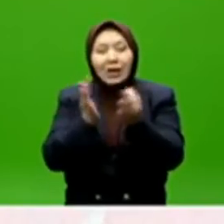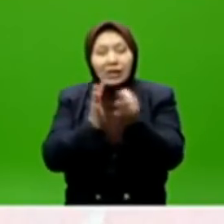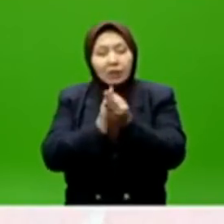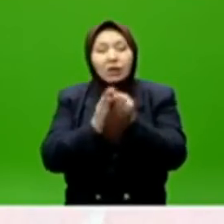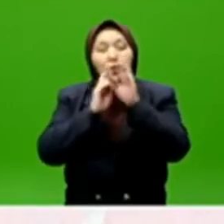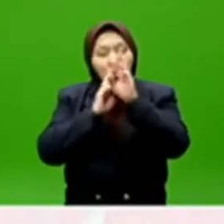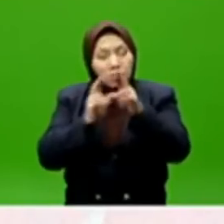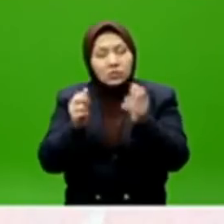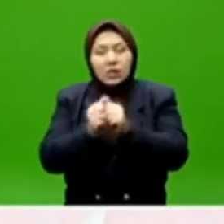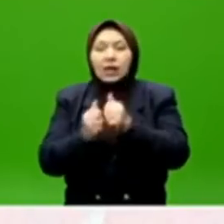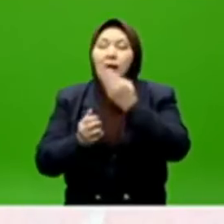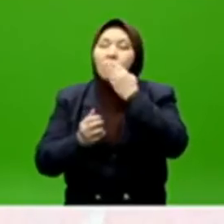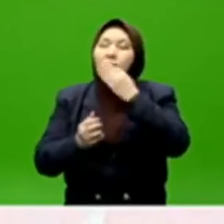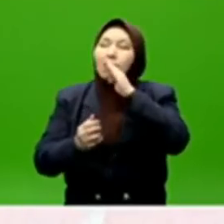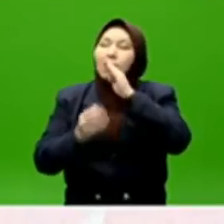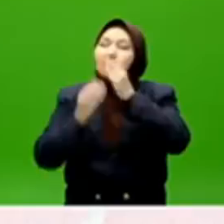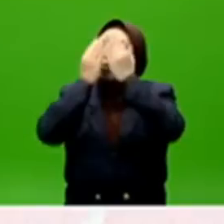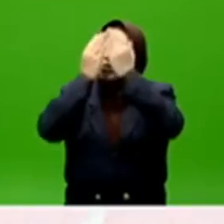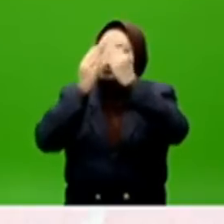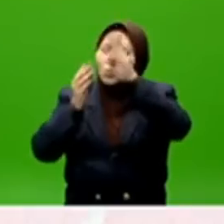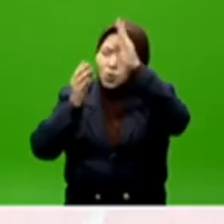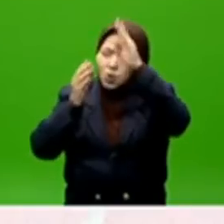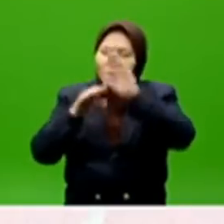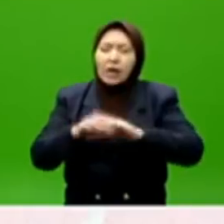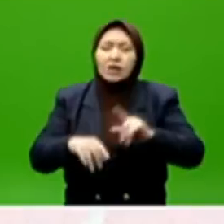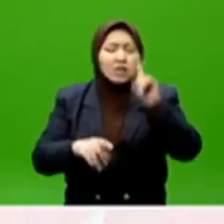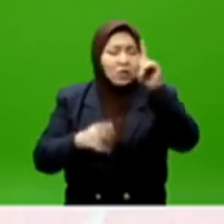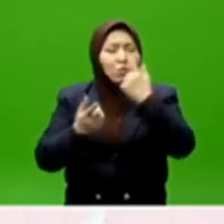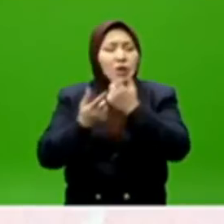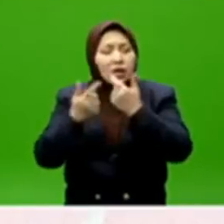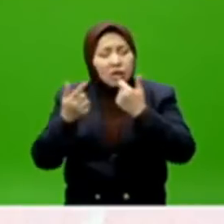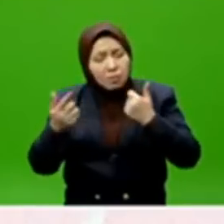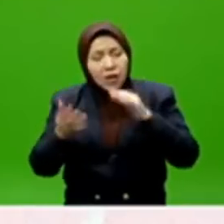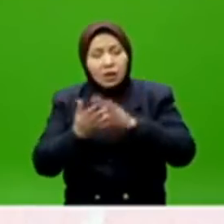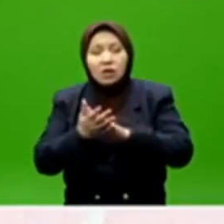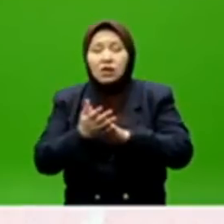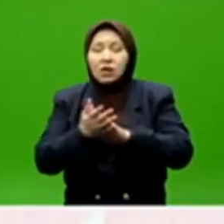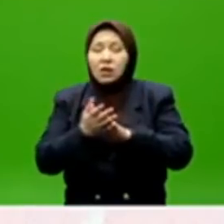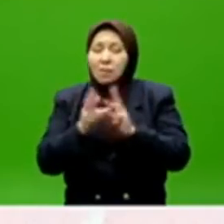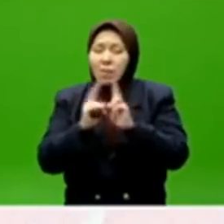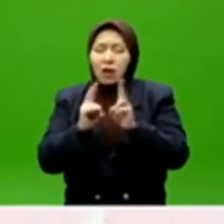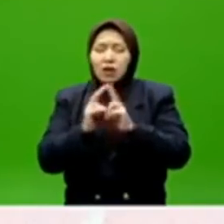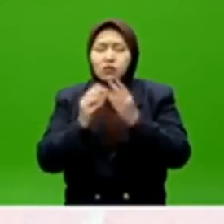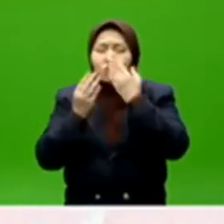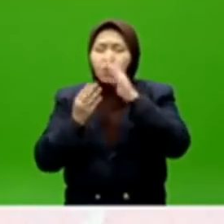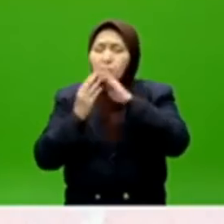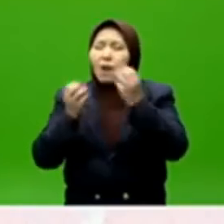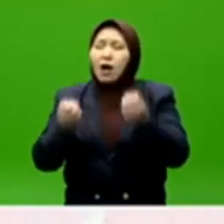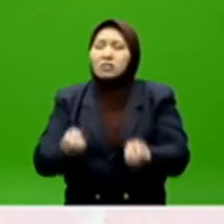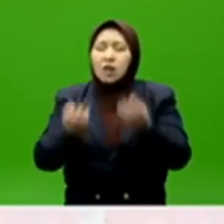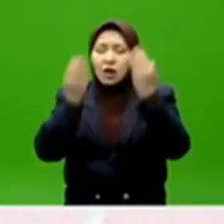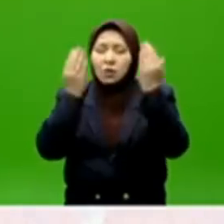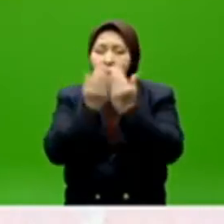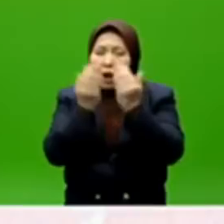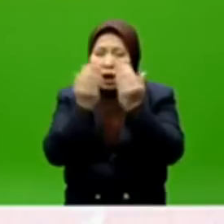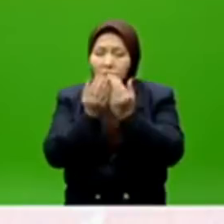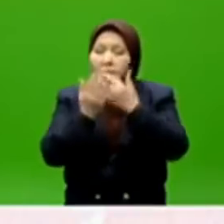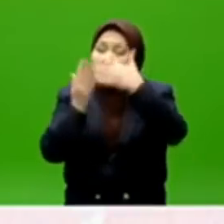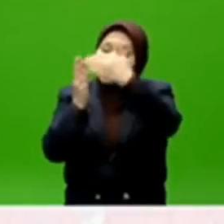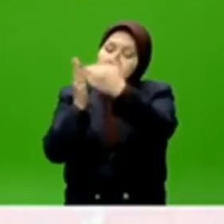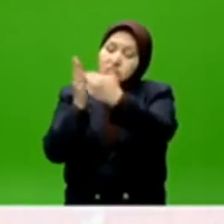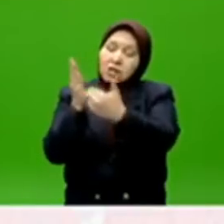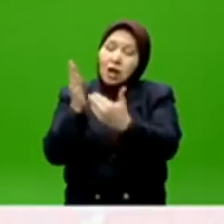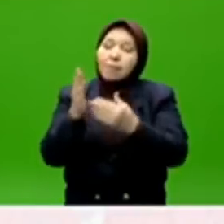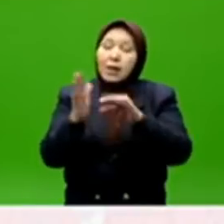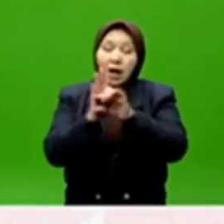dengan syukur. Dan salah satu puncak syukur ini ialah banyak kita berdoa, seperti mana doa-doa yang disenaraikan